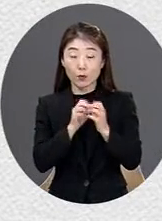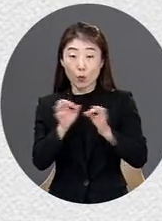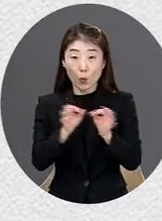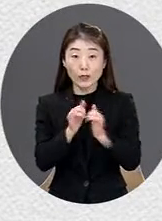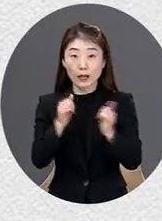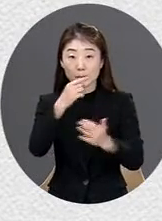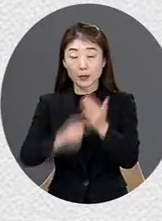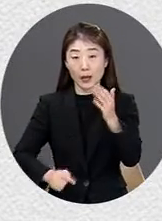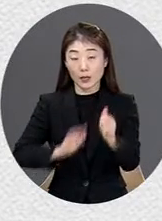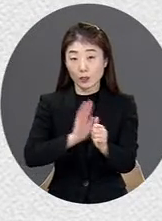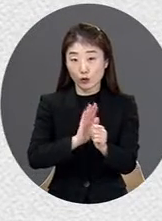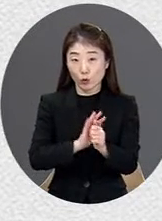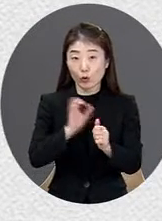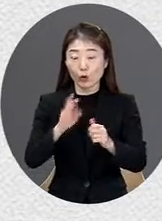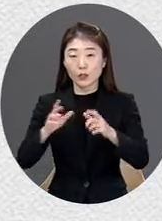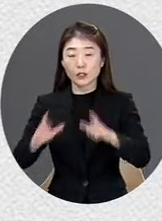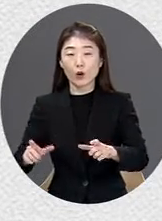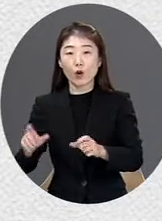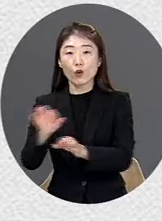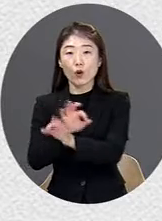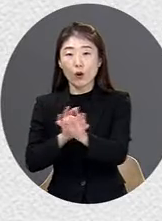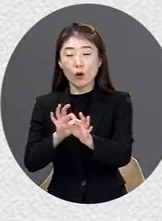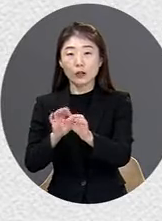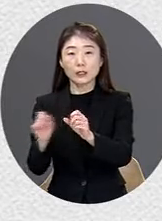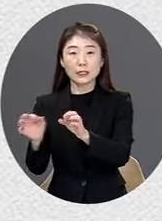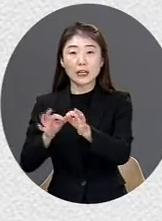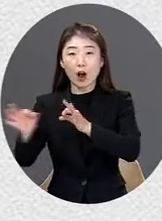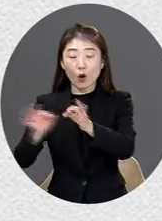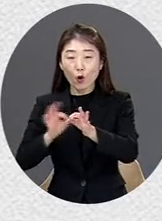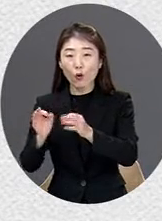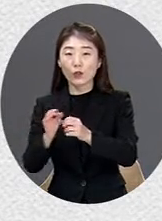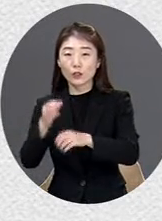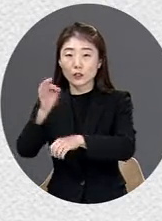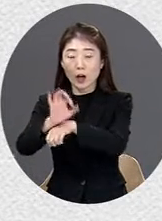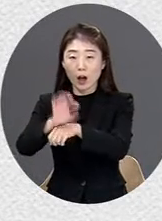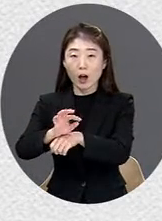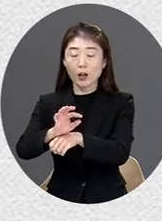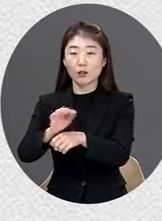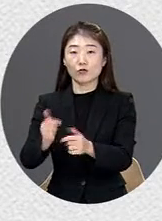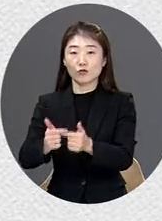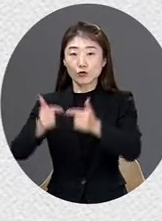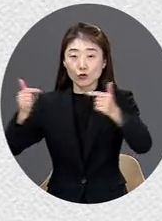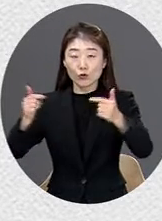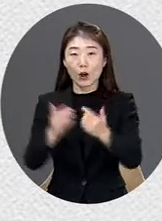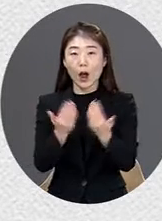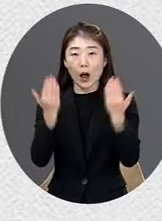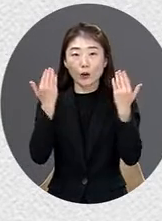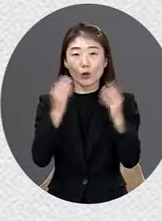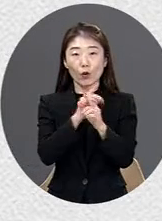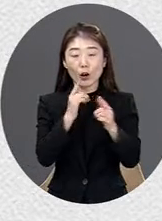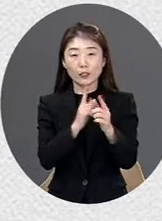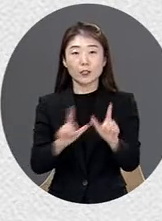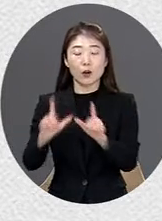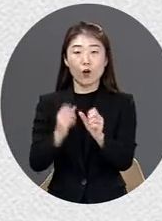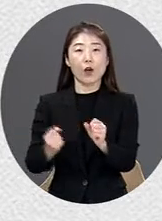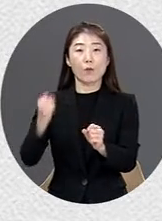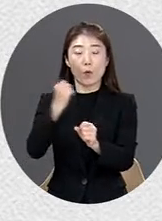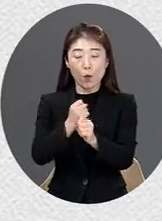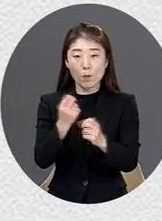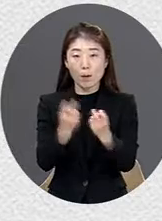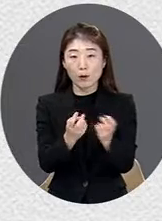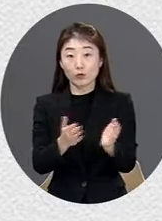회복 지원과 지역 상권 소비 촉진 방안, 학교 교육의 단계적 일상 회복 방안 등이 단계적으로